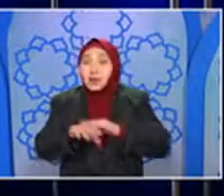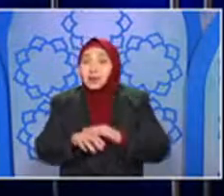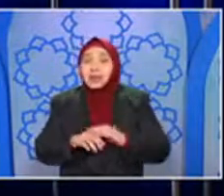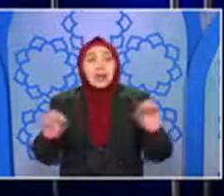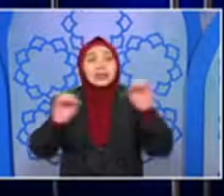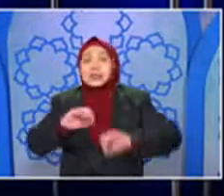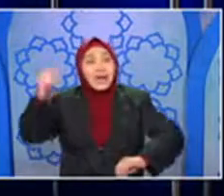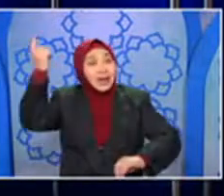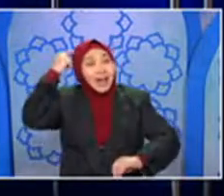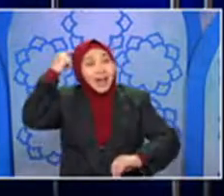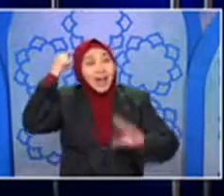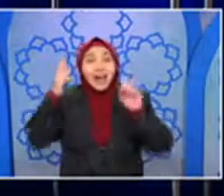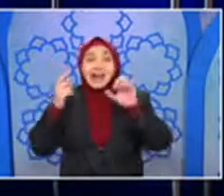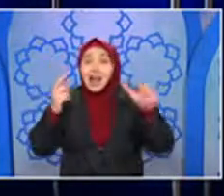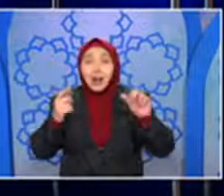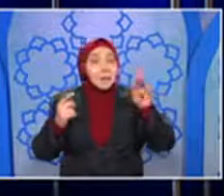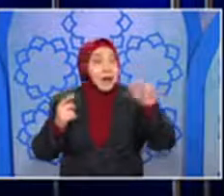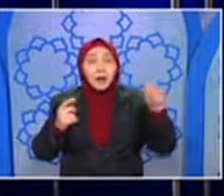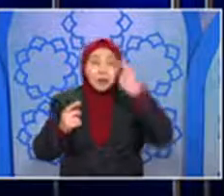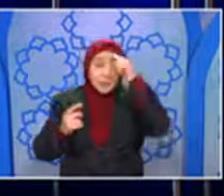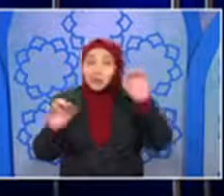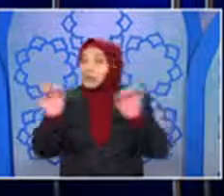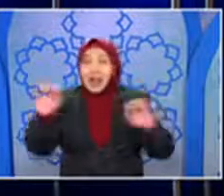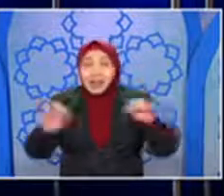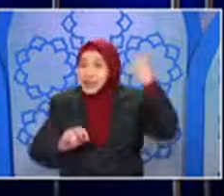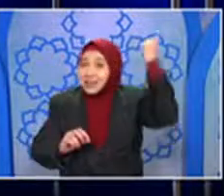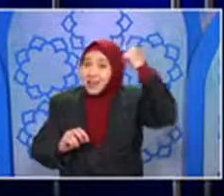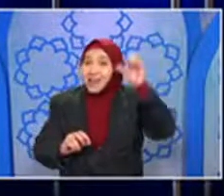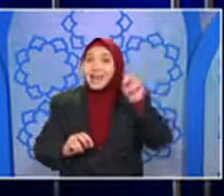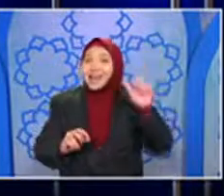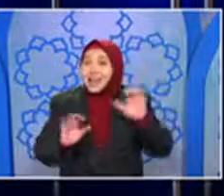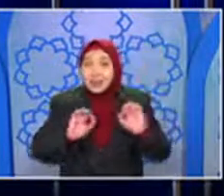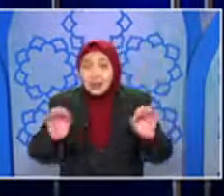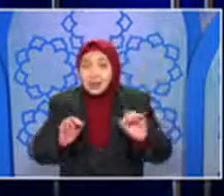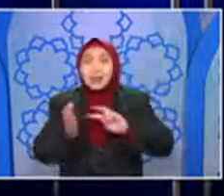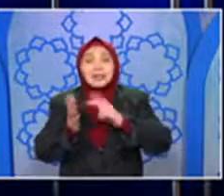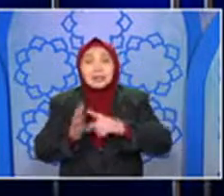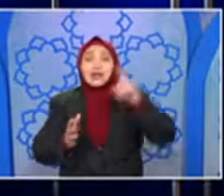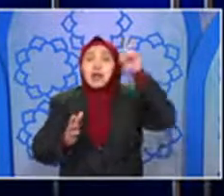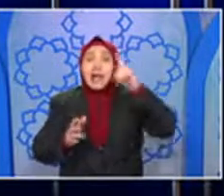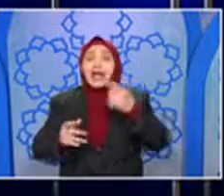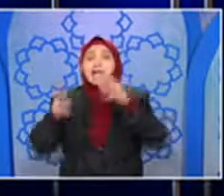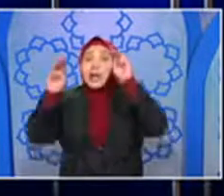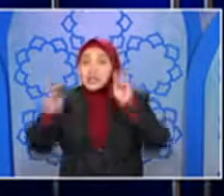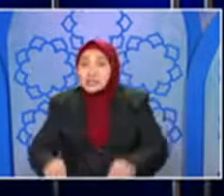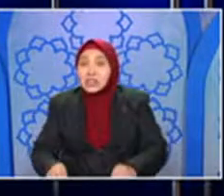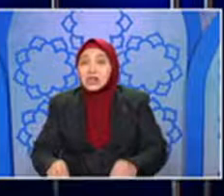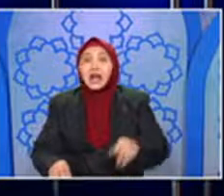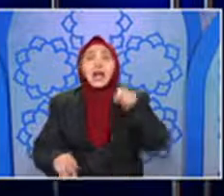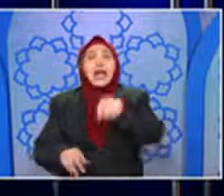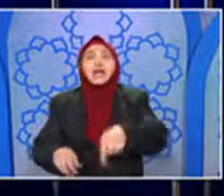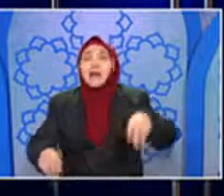akal. Ma ini digunakan untuk tidak ada akal. Maksudnya Allah nak beritahu, hei manusia, hei